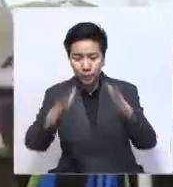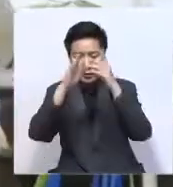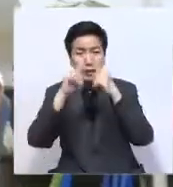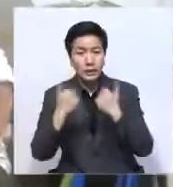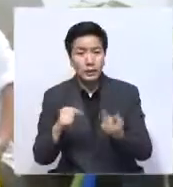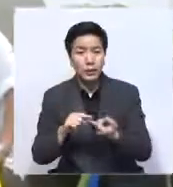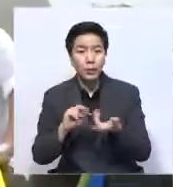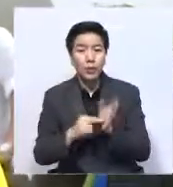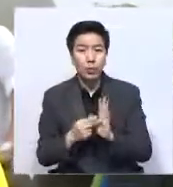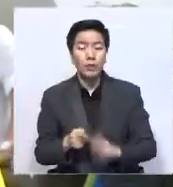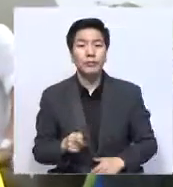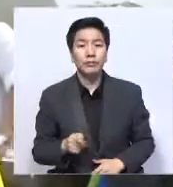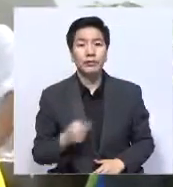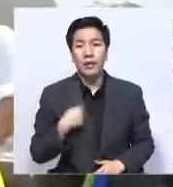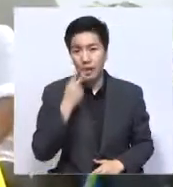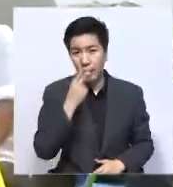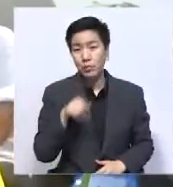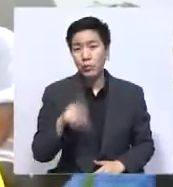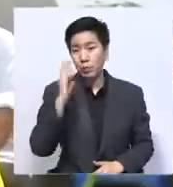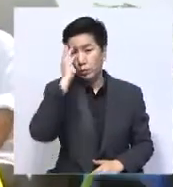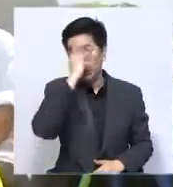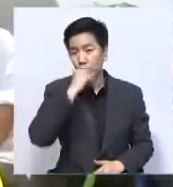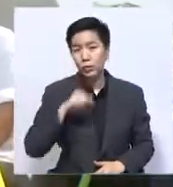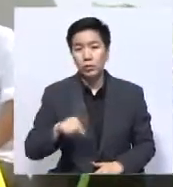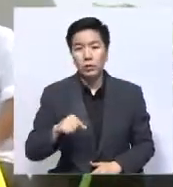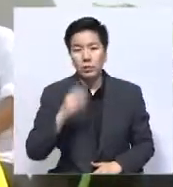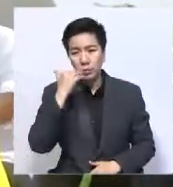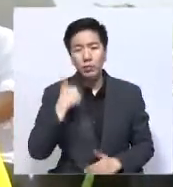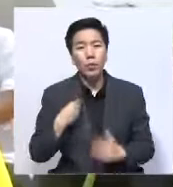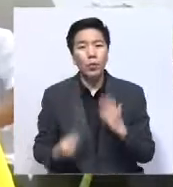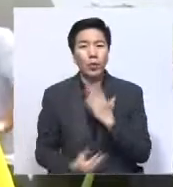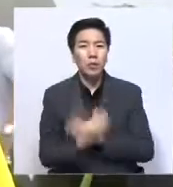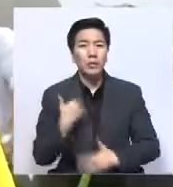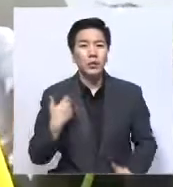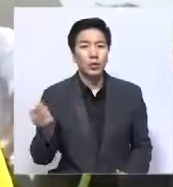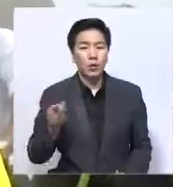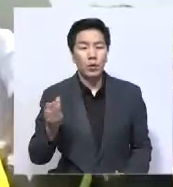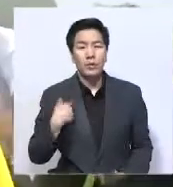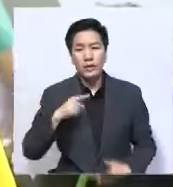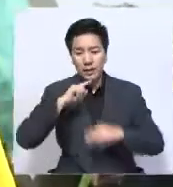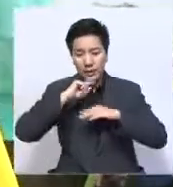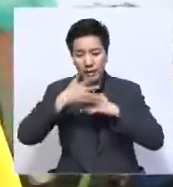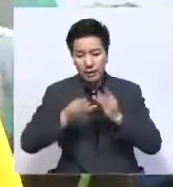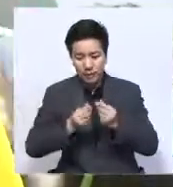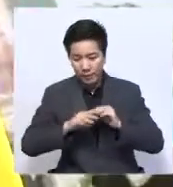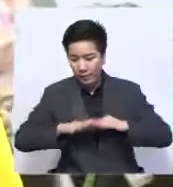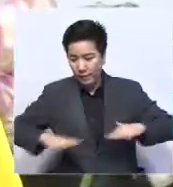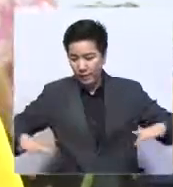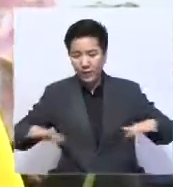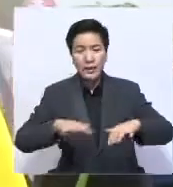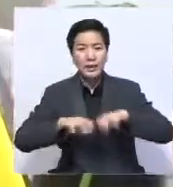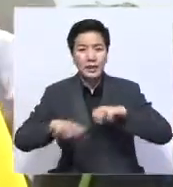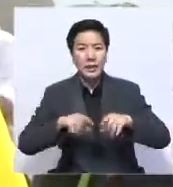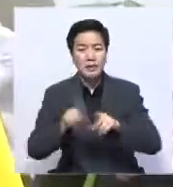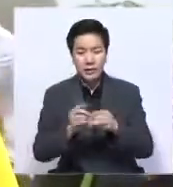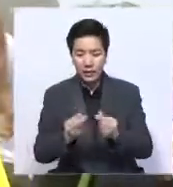ายครับเพราะว่าเราเห็นแล้วก็สวยเพราะว่าน้อยมากที่จะมีชายหาดที่เขาจะจัดได้แบบ